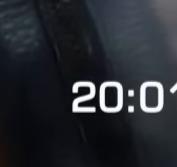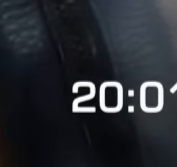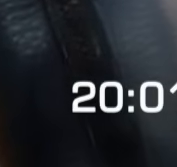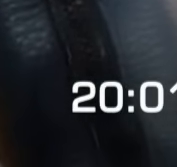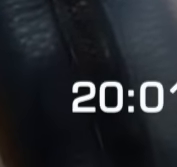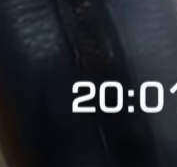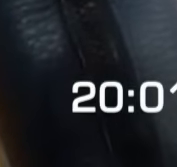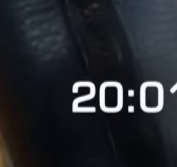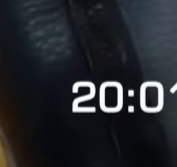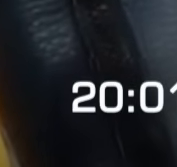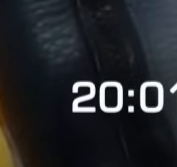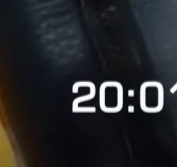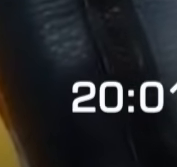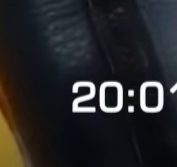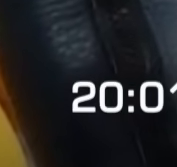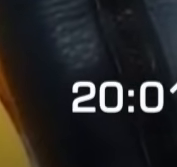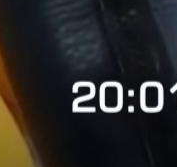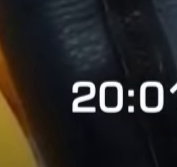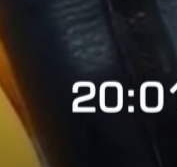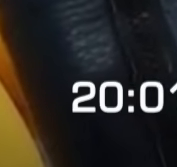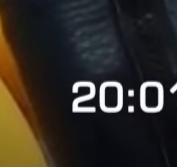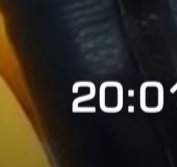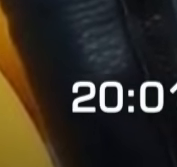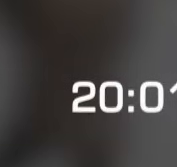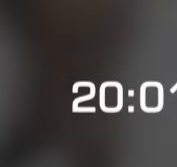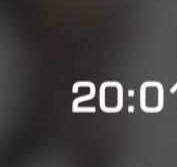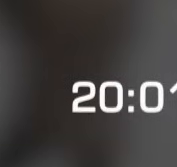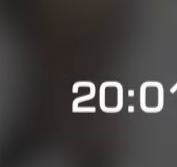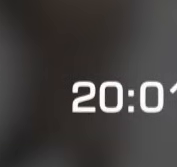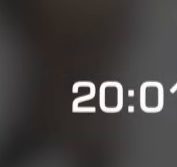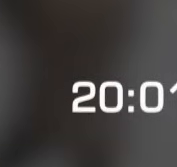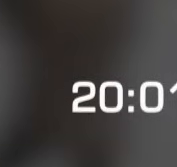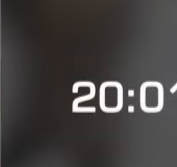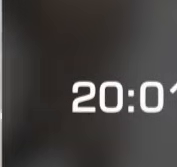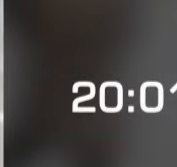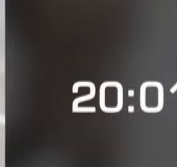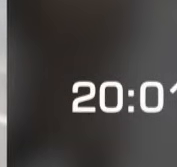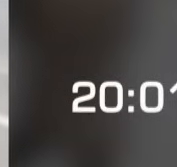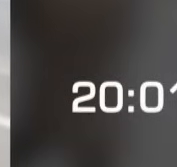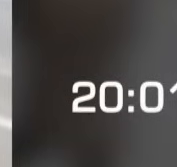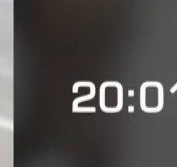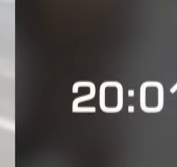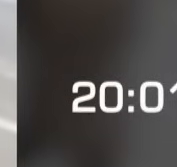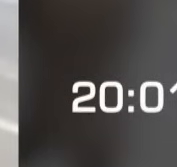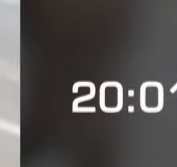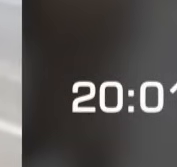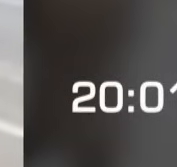მიშობიძინაშვილი პროფესიული საქმიანობის შესრულების დროს ტრაგიკულად დაიღუპა. Მეორე დღეა იმედში გლოვის